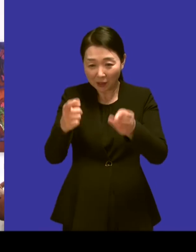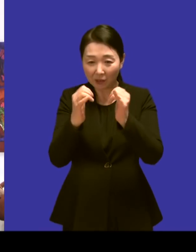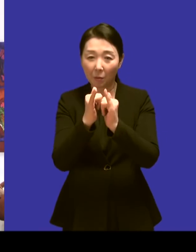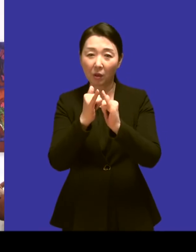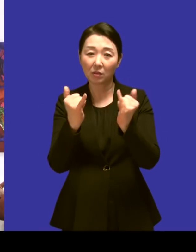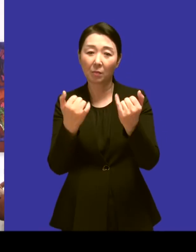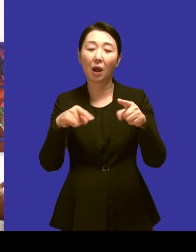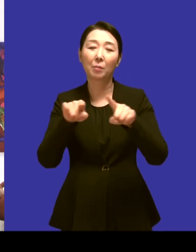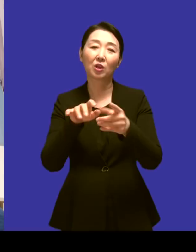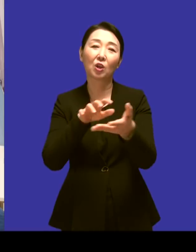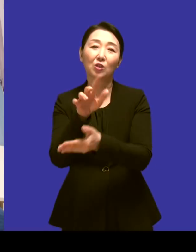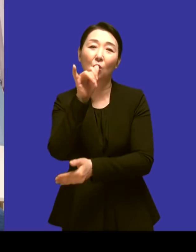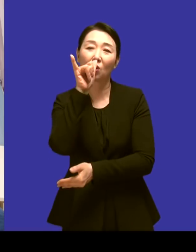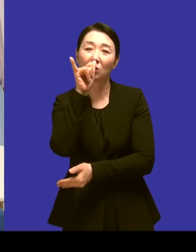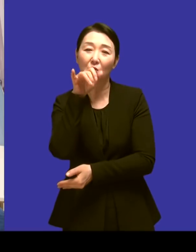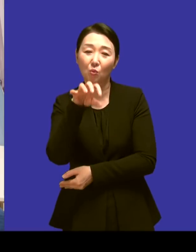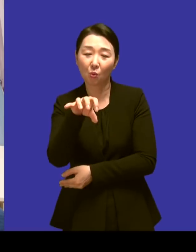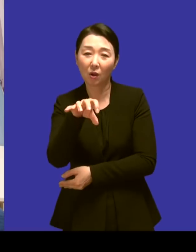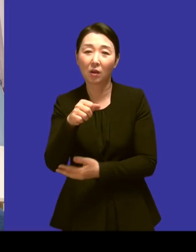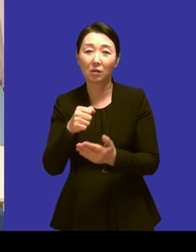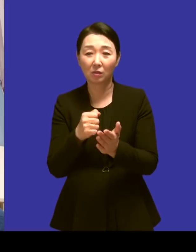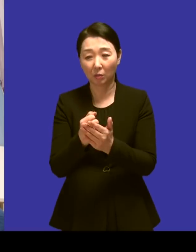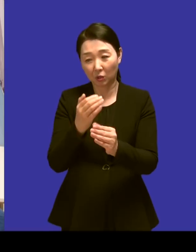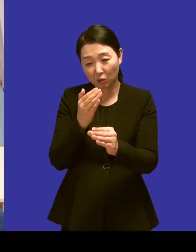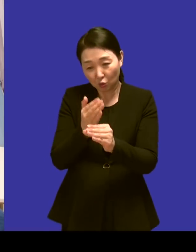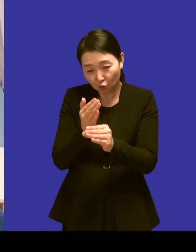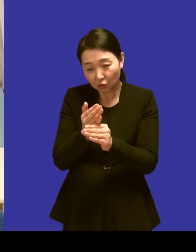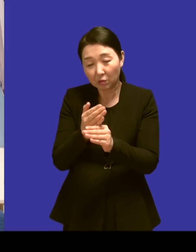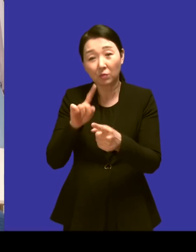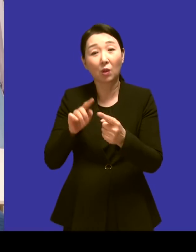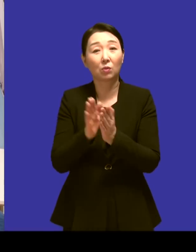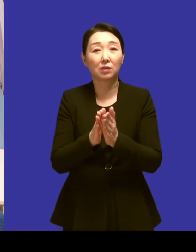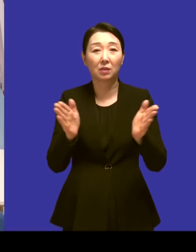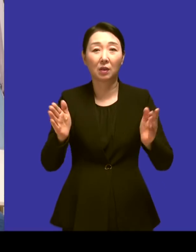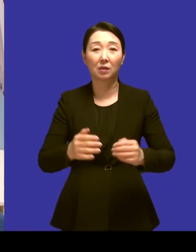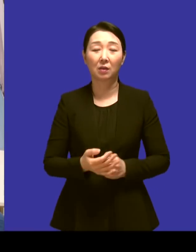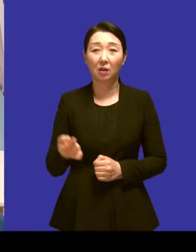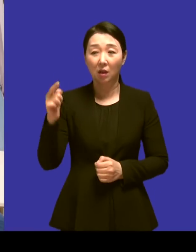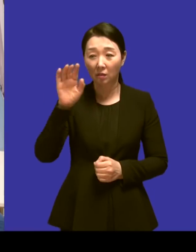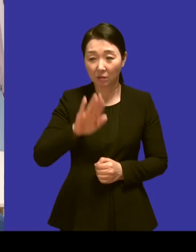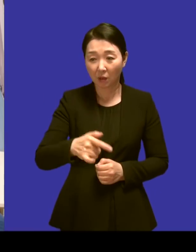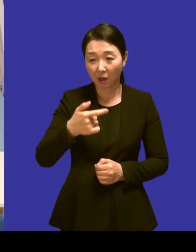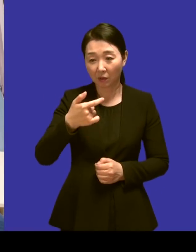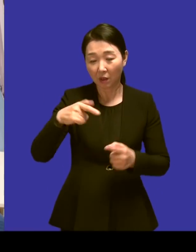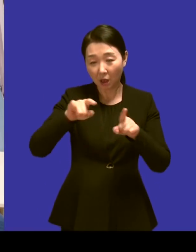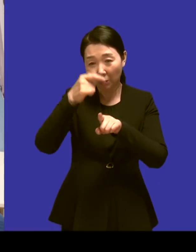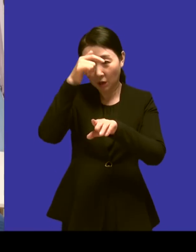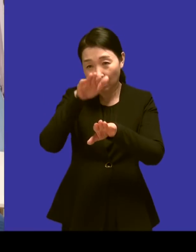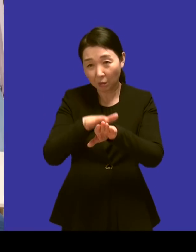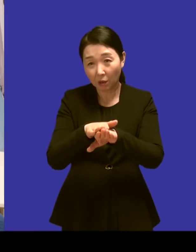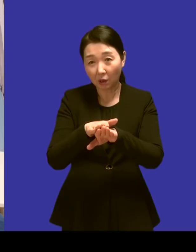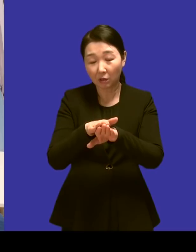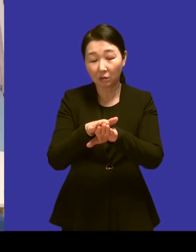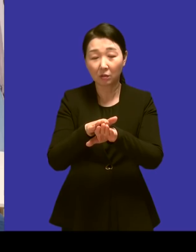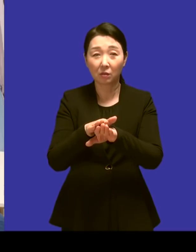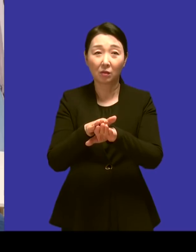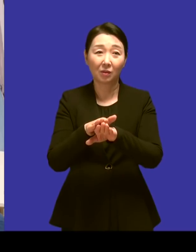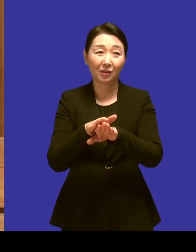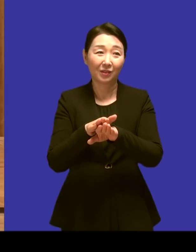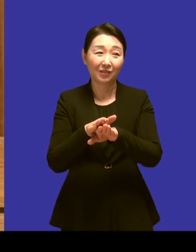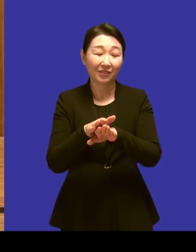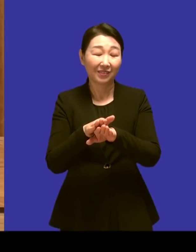그런 공간이었다 보니까 예. 그렇게 모티브로 시작을 했는데 이게 같이 예배하는 저의 동료를 보는 게